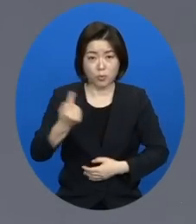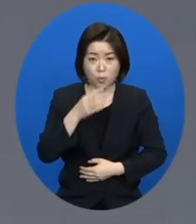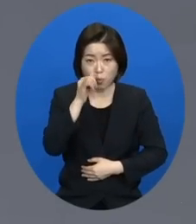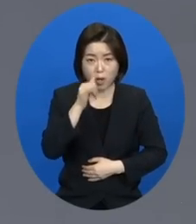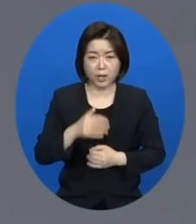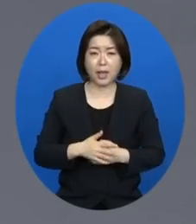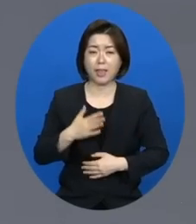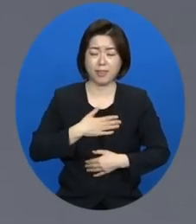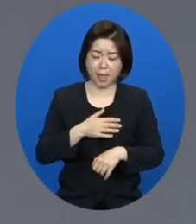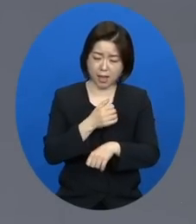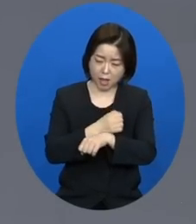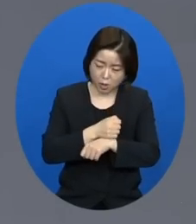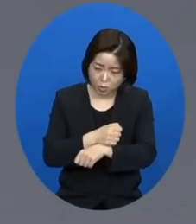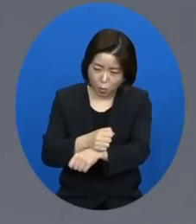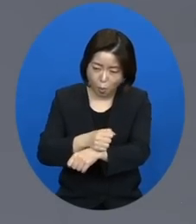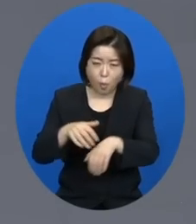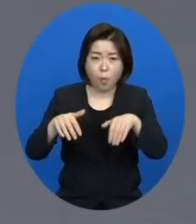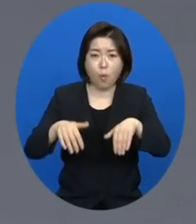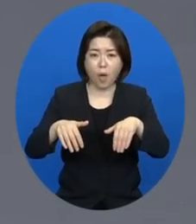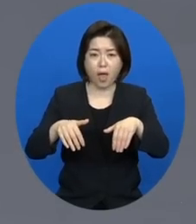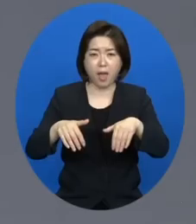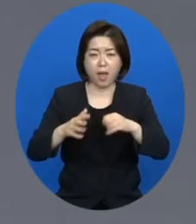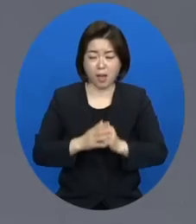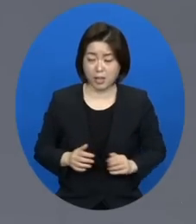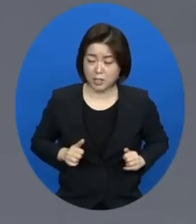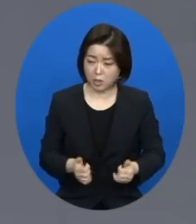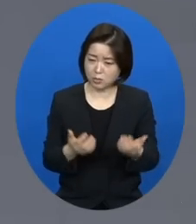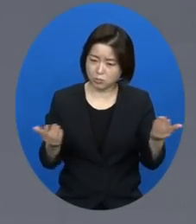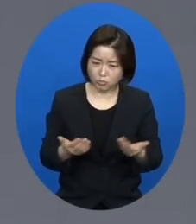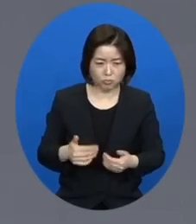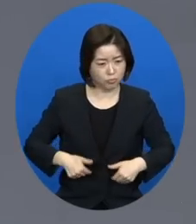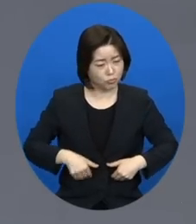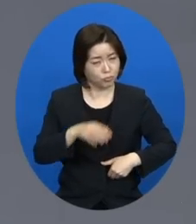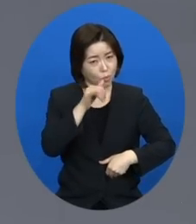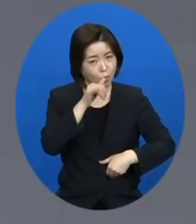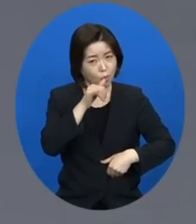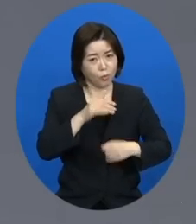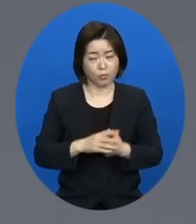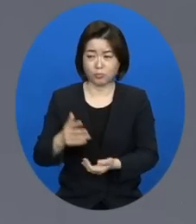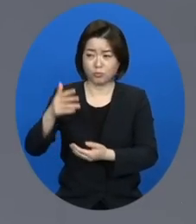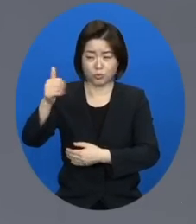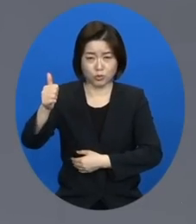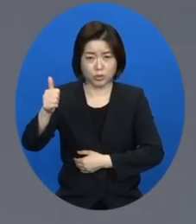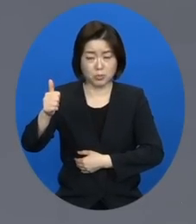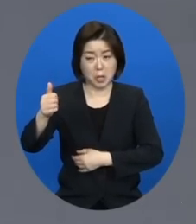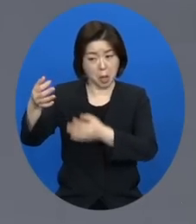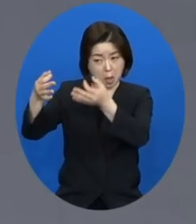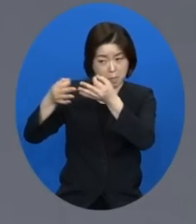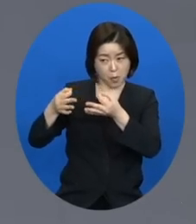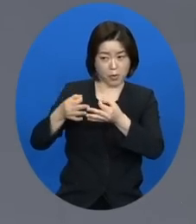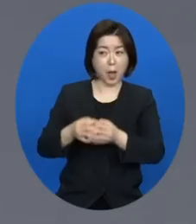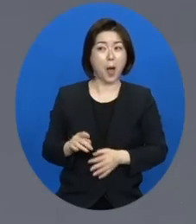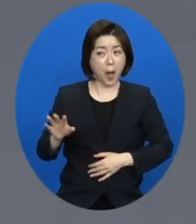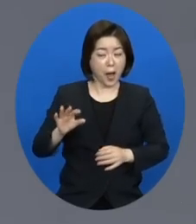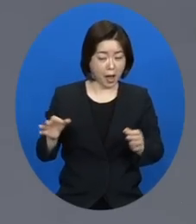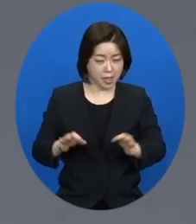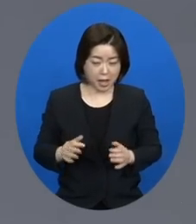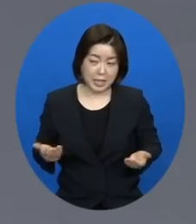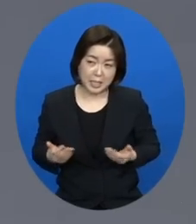내가 노예인데 내가 열심히 일할 필요가 있나? 주인이 좀 잘 볼 때 좀 잠깐 열심히 일하면 되지